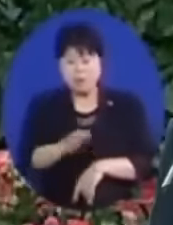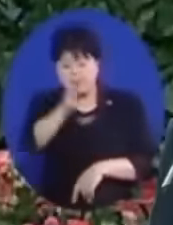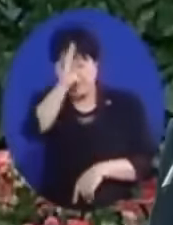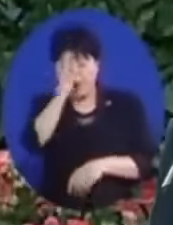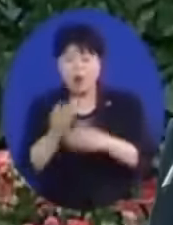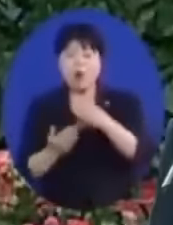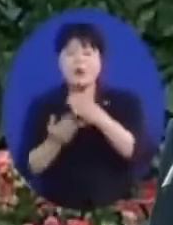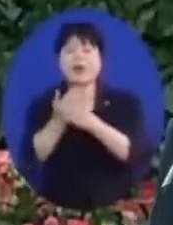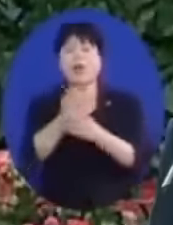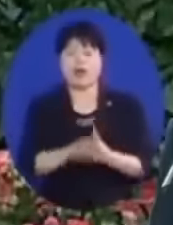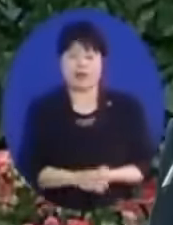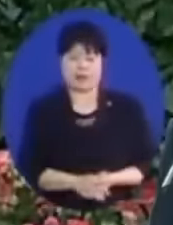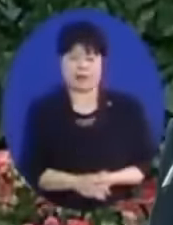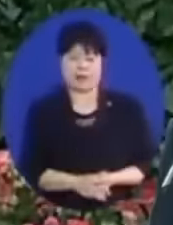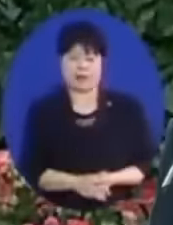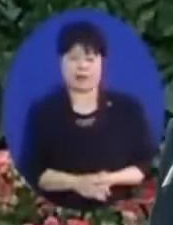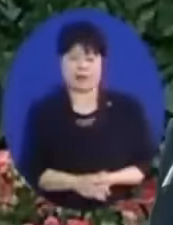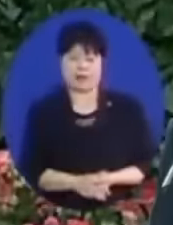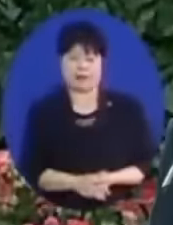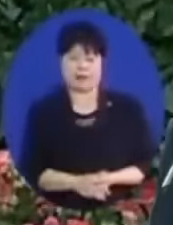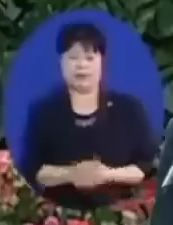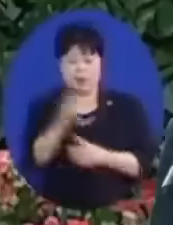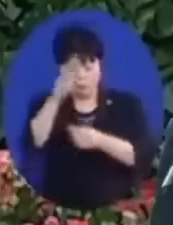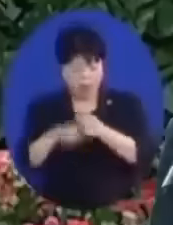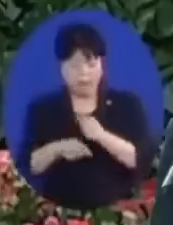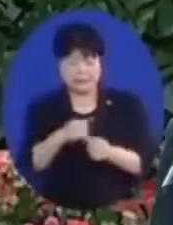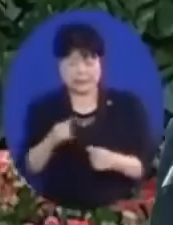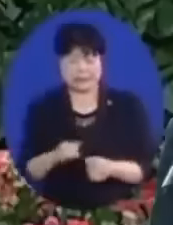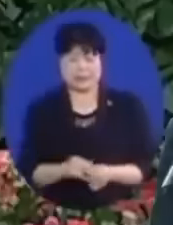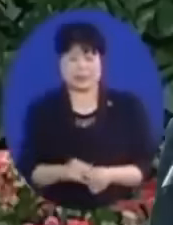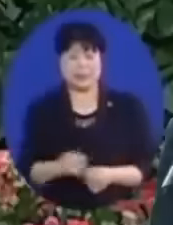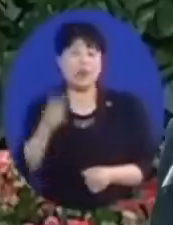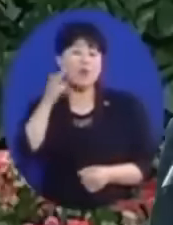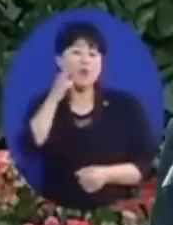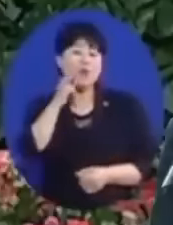얻게 되는 것입니다. 저는 과학자들이